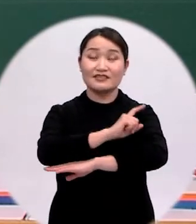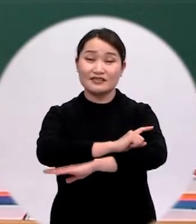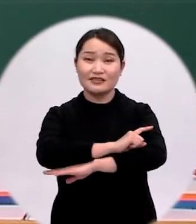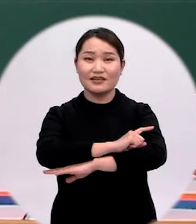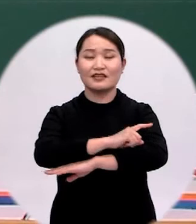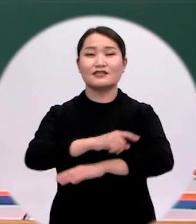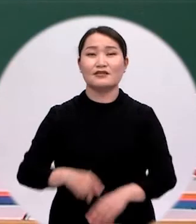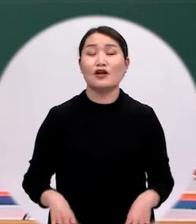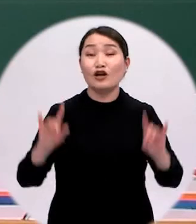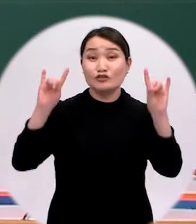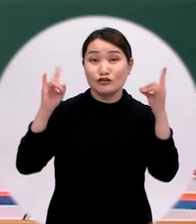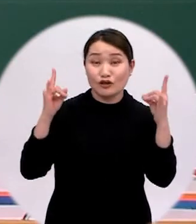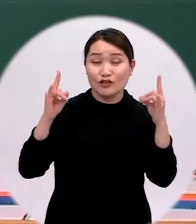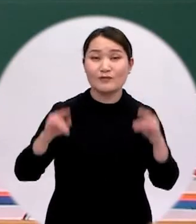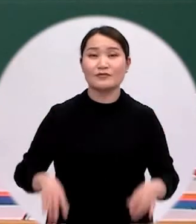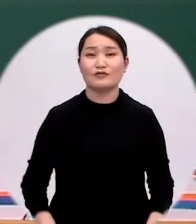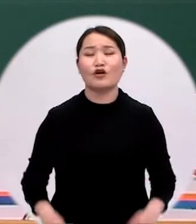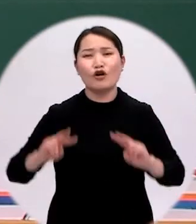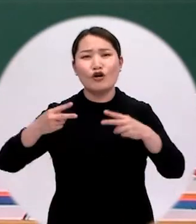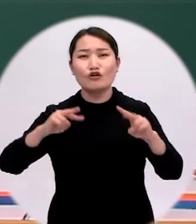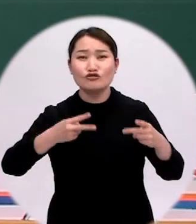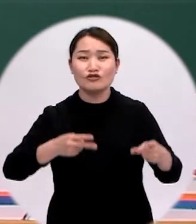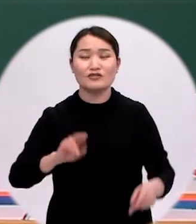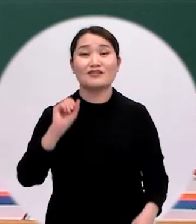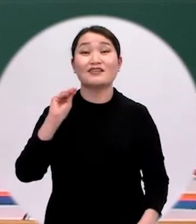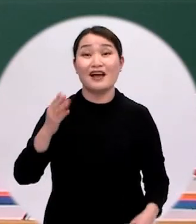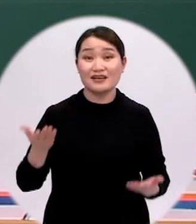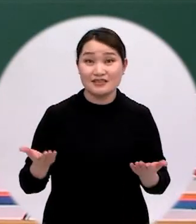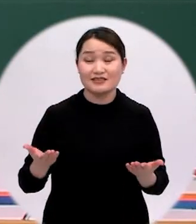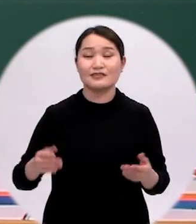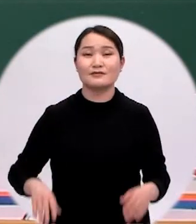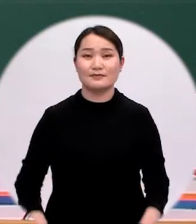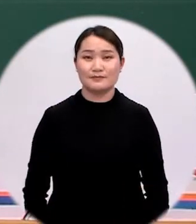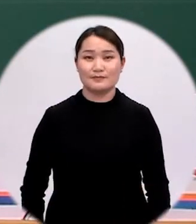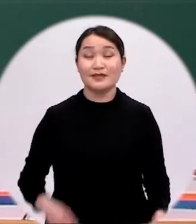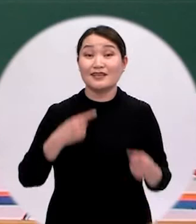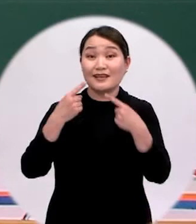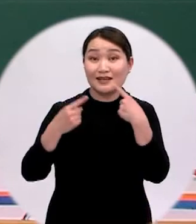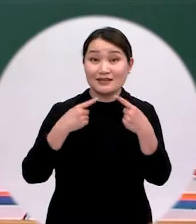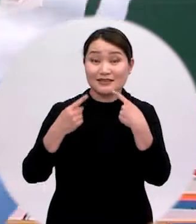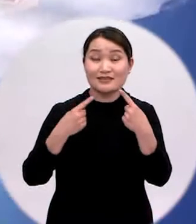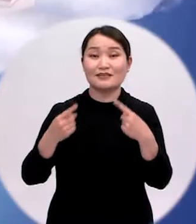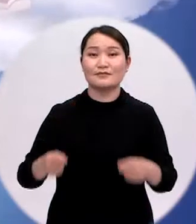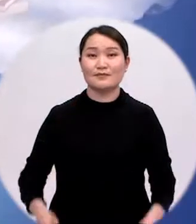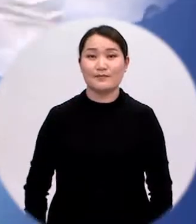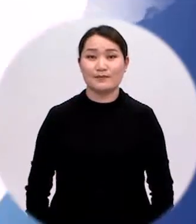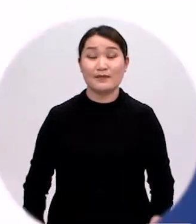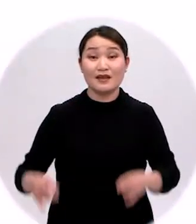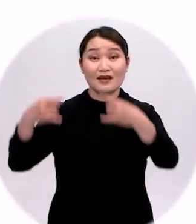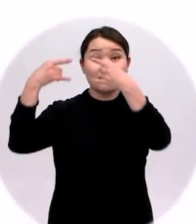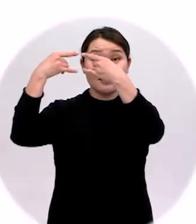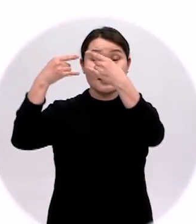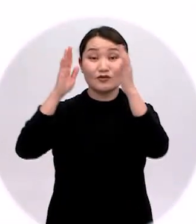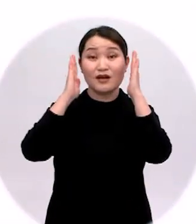хичээл, тоглоом зэргүүд нь яаж өөрчлөгдөж өгдөг гэдгийг ярилцъя. Дэлгэцэнд